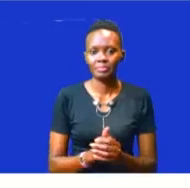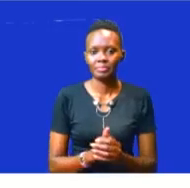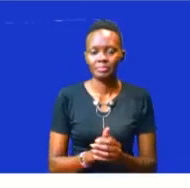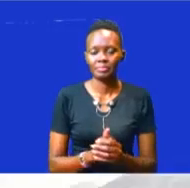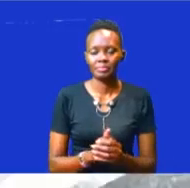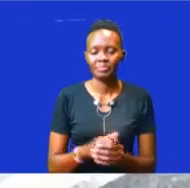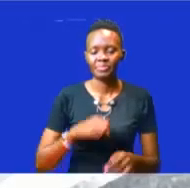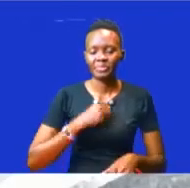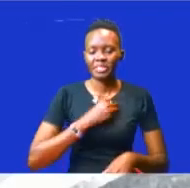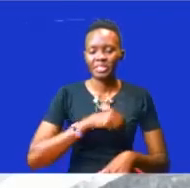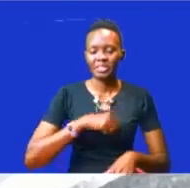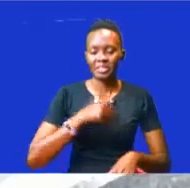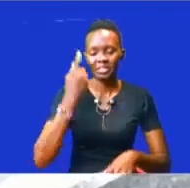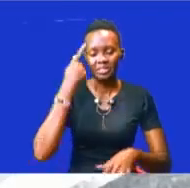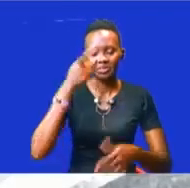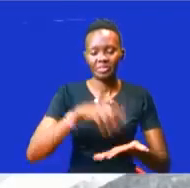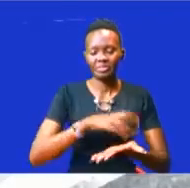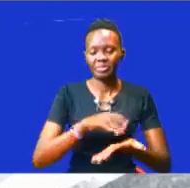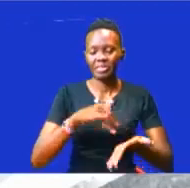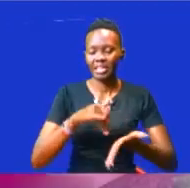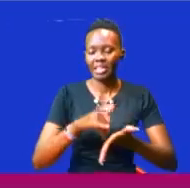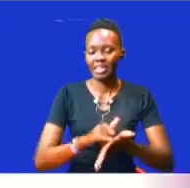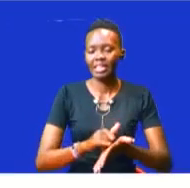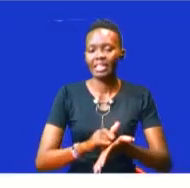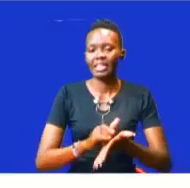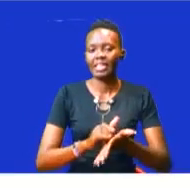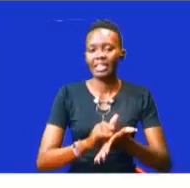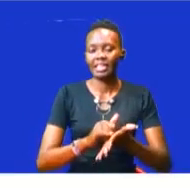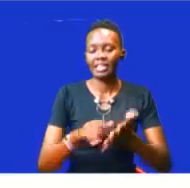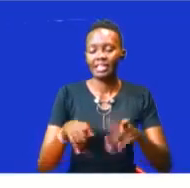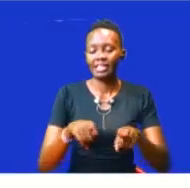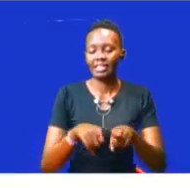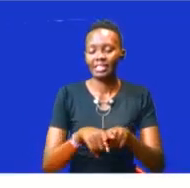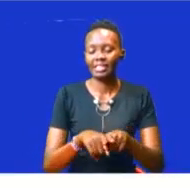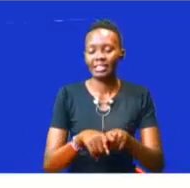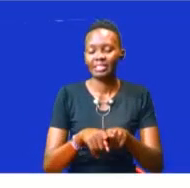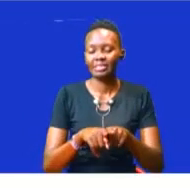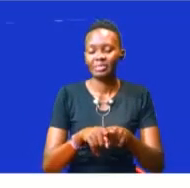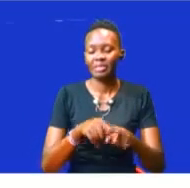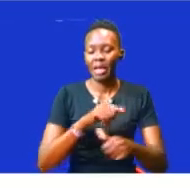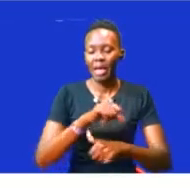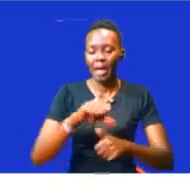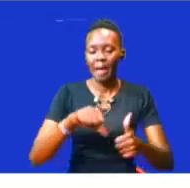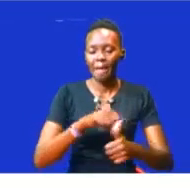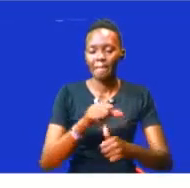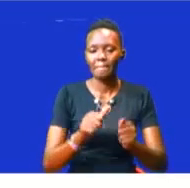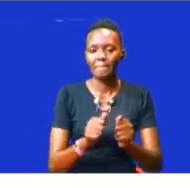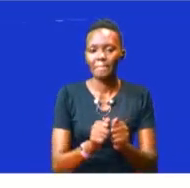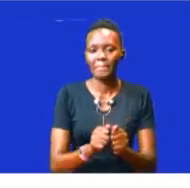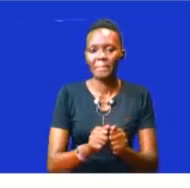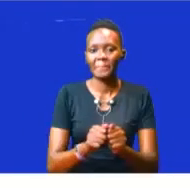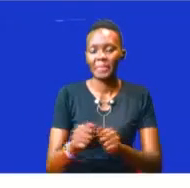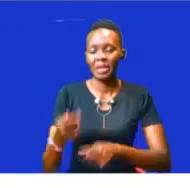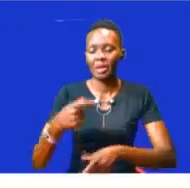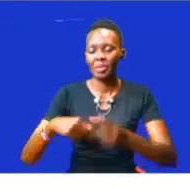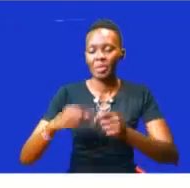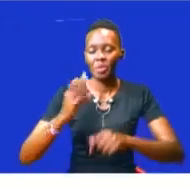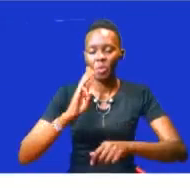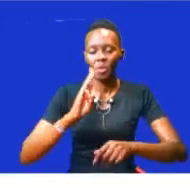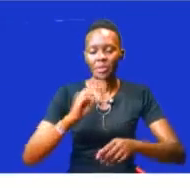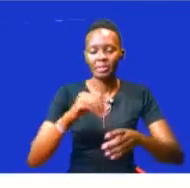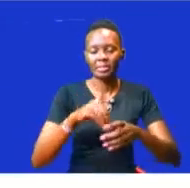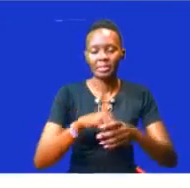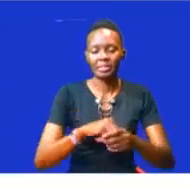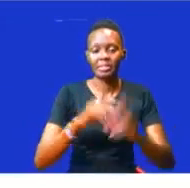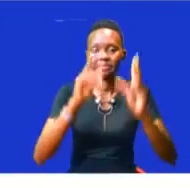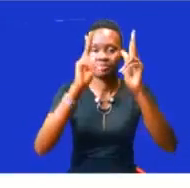Amos ahinya kuom ng'ikruok ma kamano endo ka bende wacho nogo mano motenore koda kunyo pi e kaontinendo mano